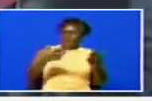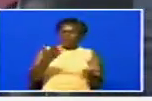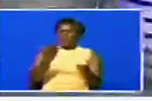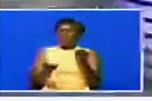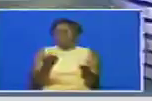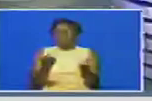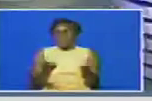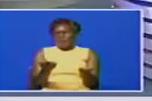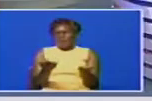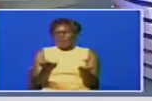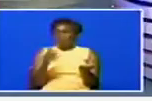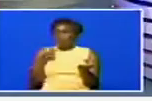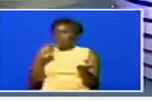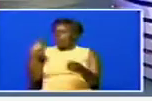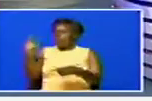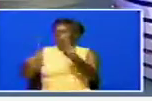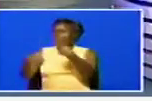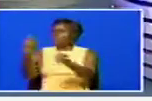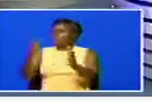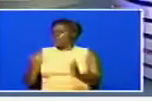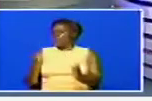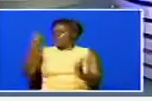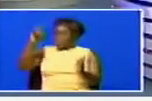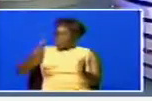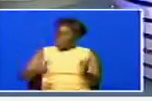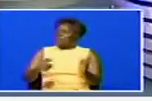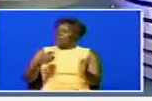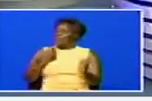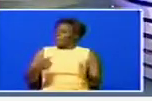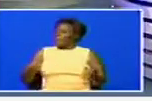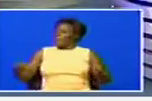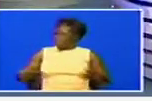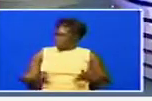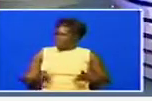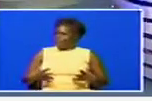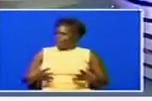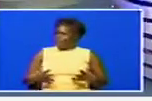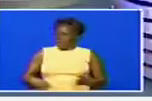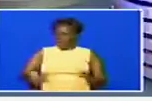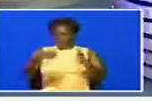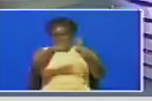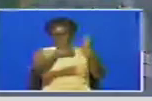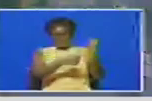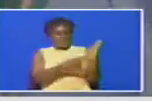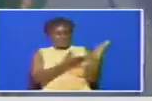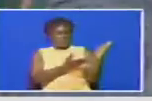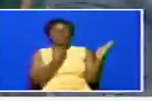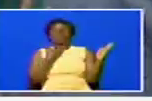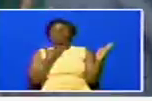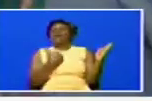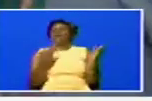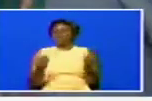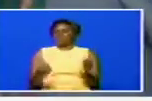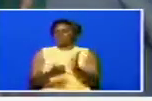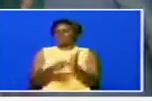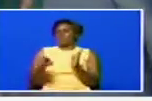tunazikompare zile data kuona nani ndio mshindi. Lazima waje wawe clear, waseme kwamba hii ndio njia ambayo tunataka kusuluhisha shida